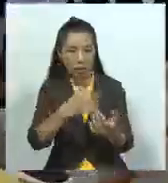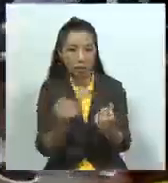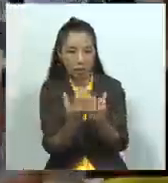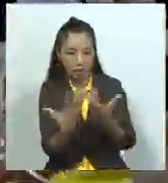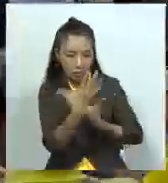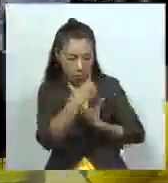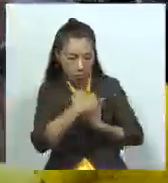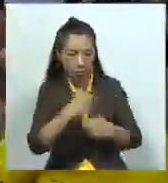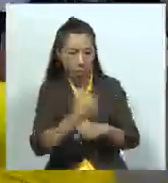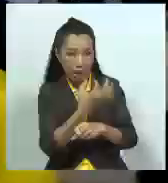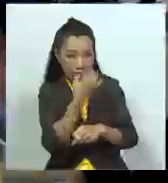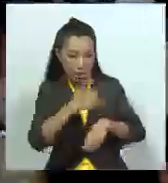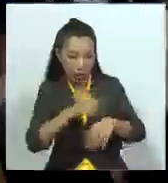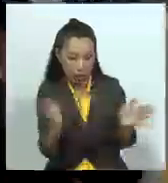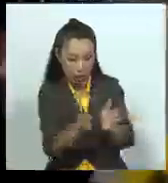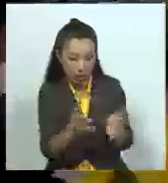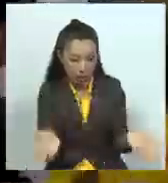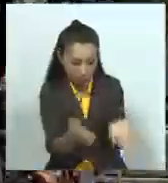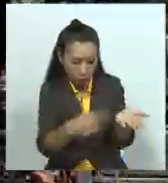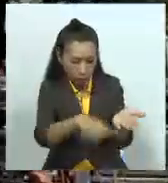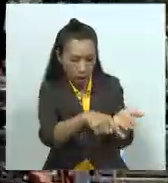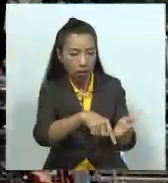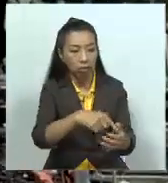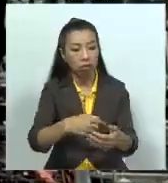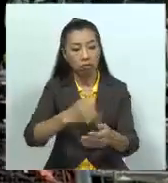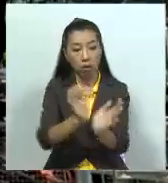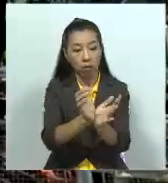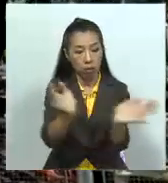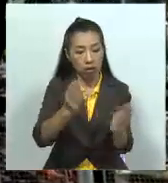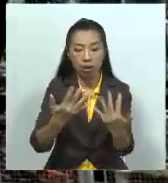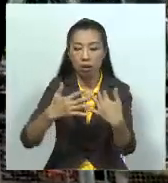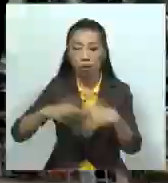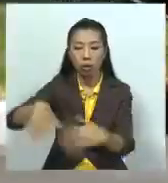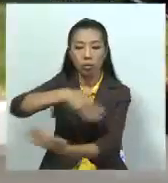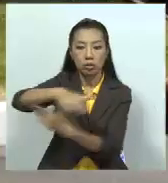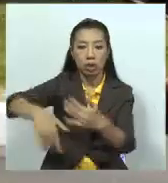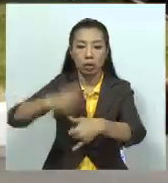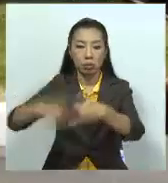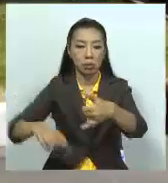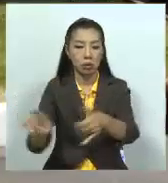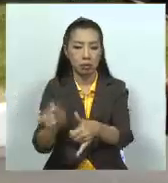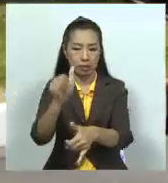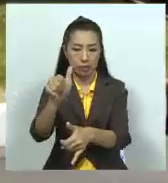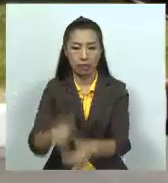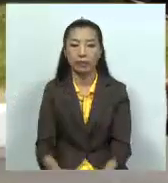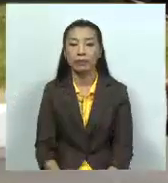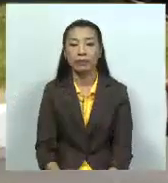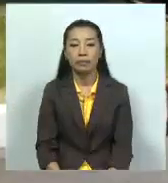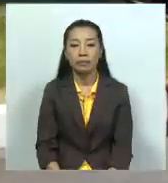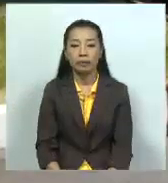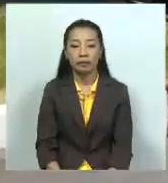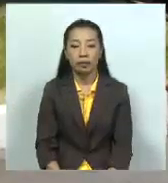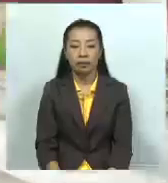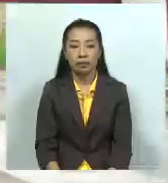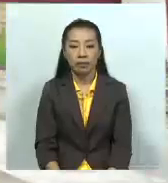รมและฝึกอาชีพในระยะสั้นเพื่อส่งคนดีกลับคืนสู่สังคมได้อย่างมีคุณภาพขณะ